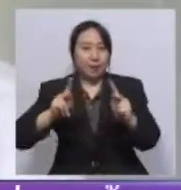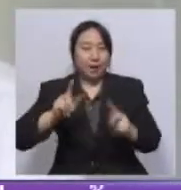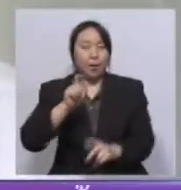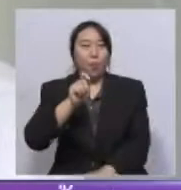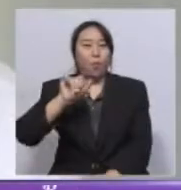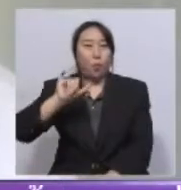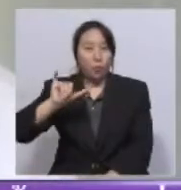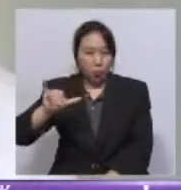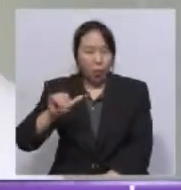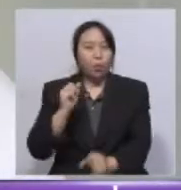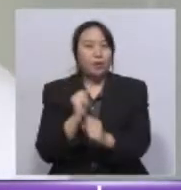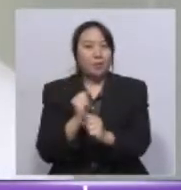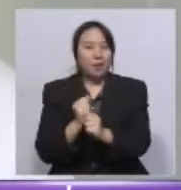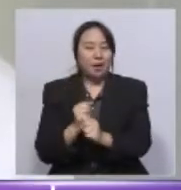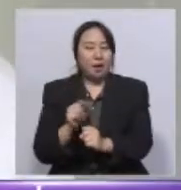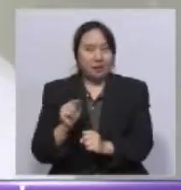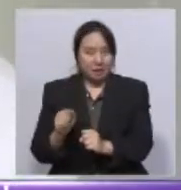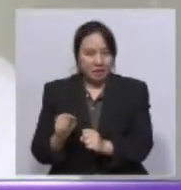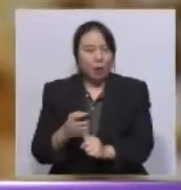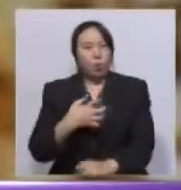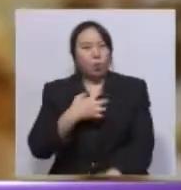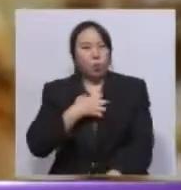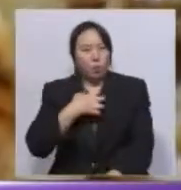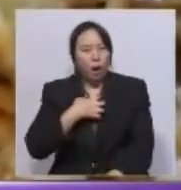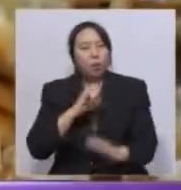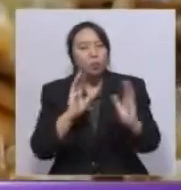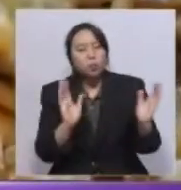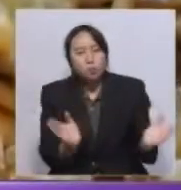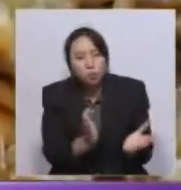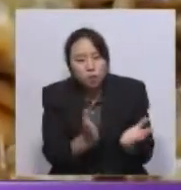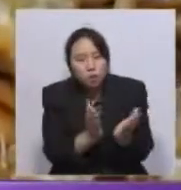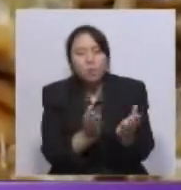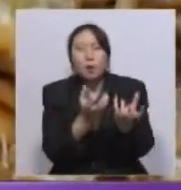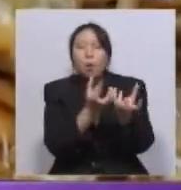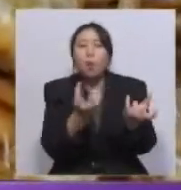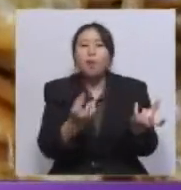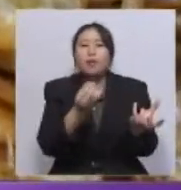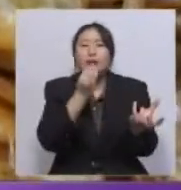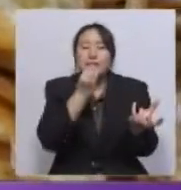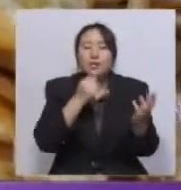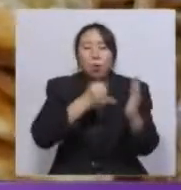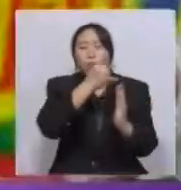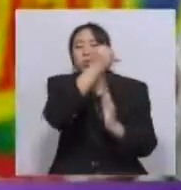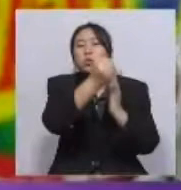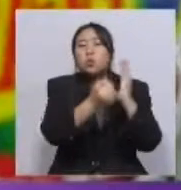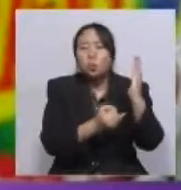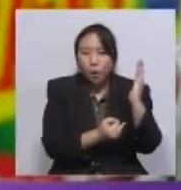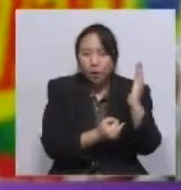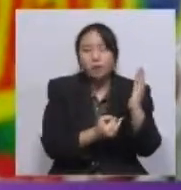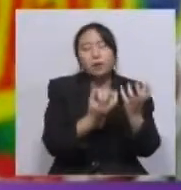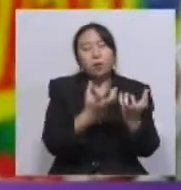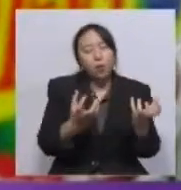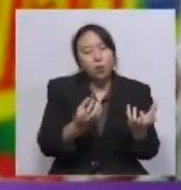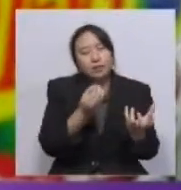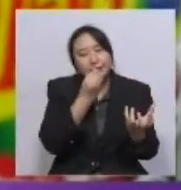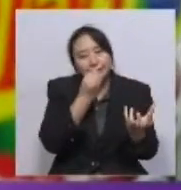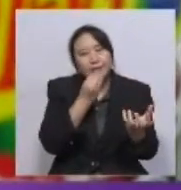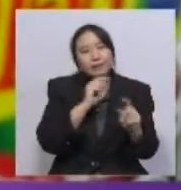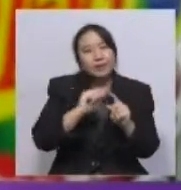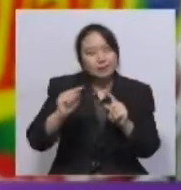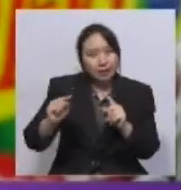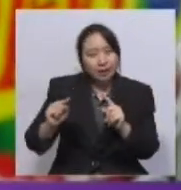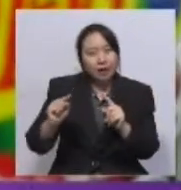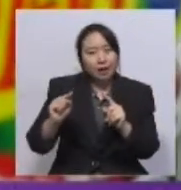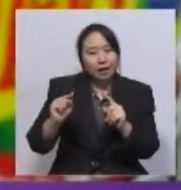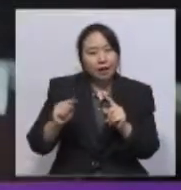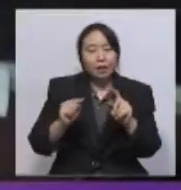หารและยาหรืออย.ที่ต้องการส่งเสริมและยกระดับผลิตภัณฑ์อาหารชุมชนสินค้าประเภทอาหารในกลุ่มสิน